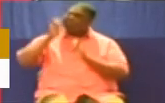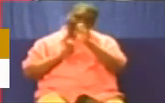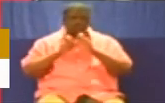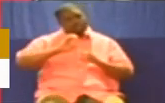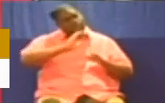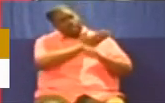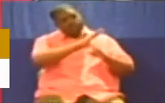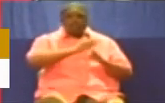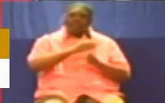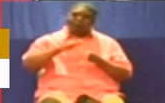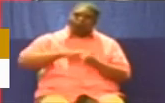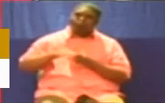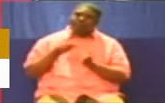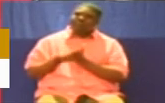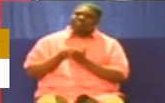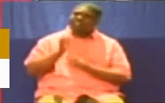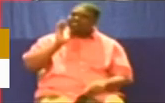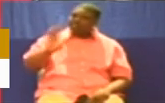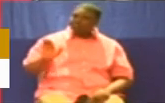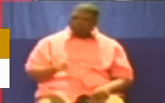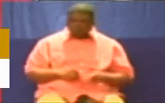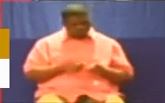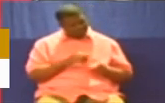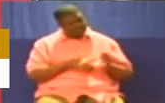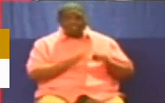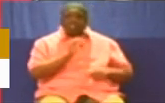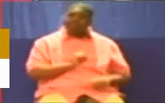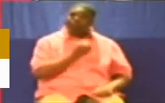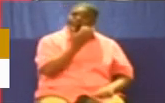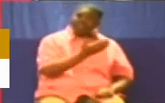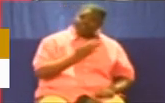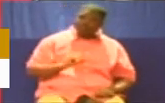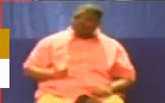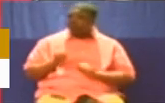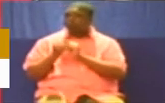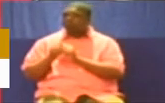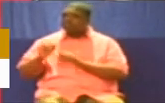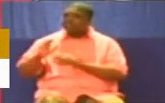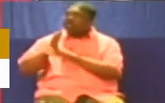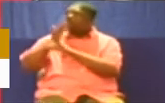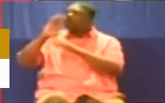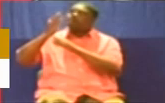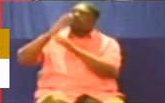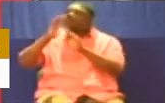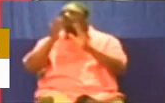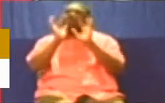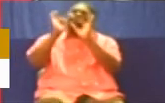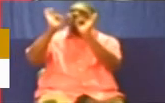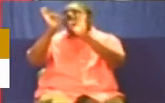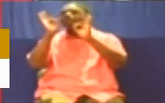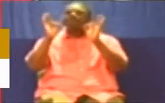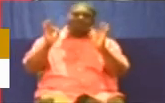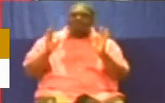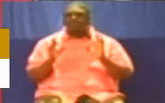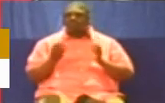wamezikarabati kwa kutumia fedha zao. Wametumia zaidi ya milioni 5, wengine milioni 10, wamezikarabati, zimekuwa katika hali nzuri kabisa. Tumuombe